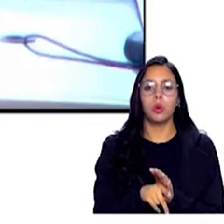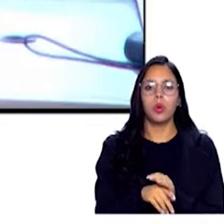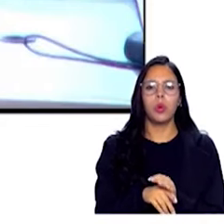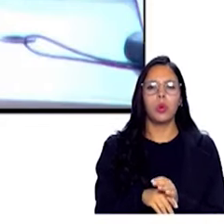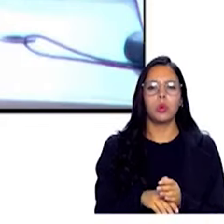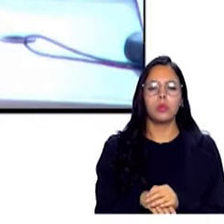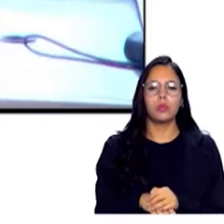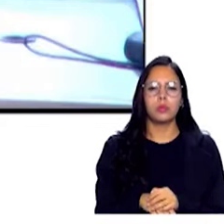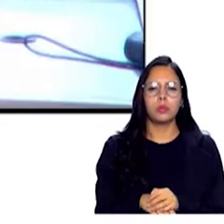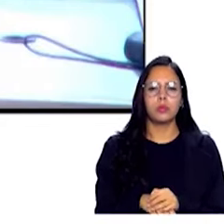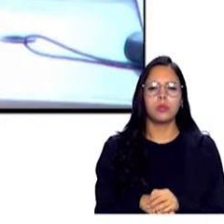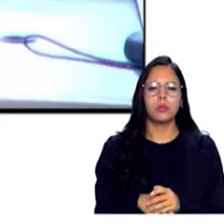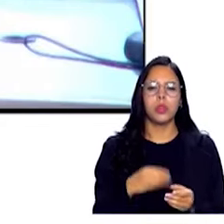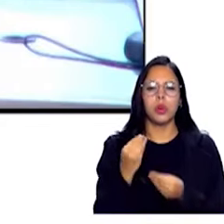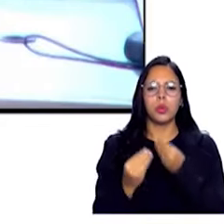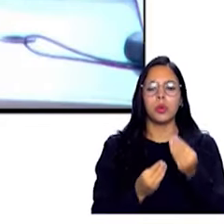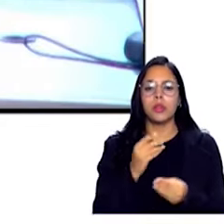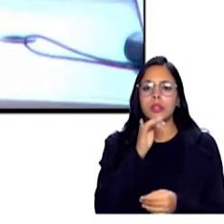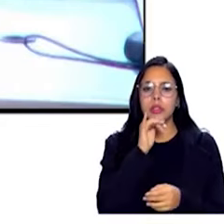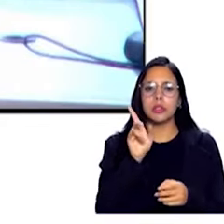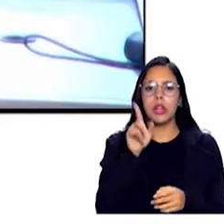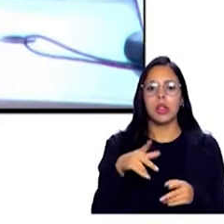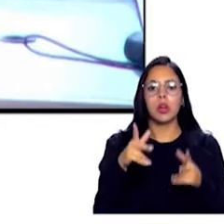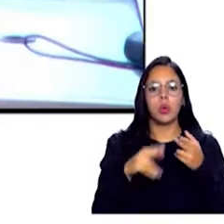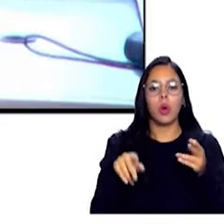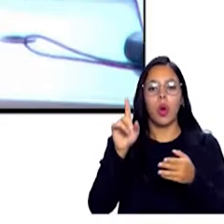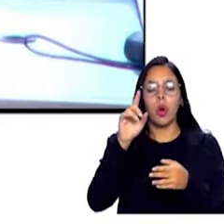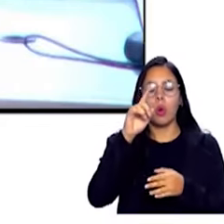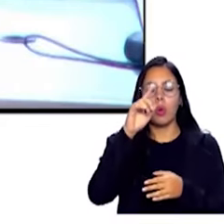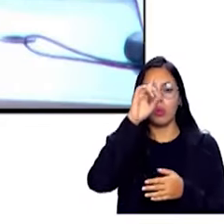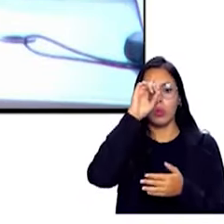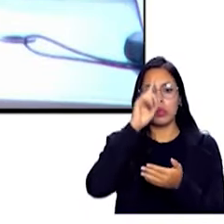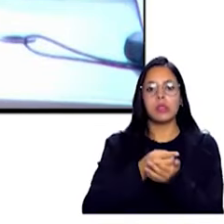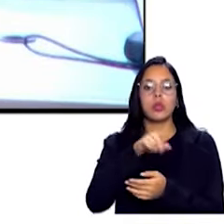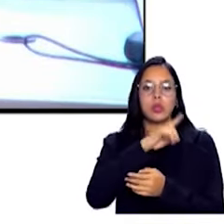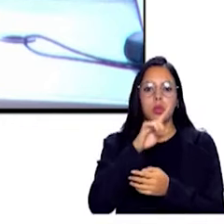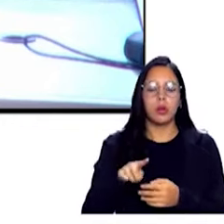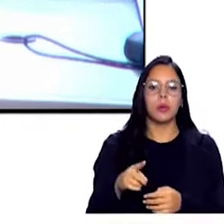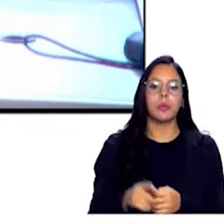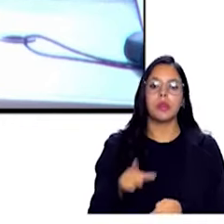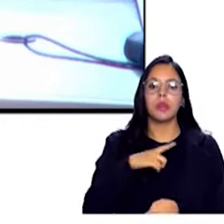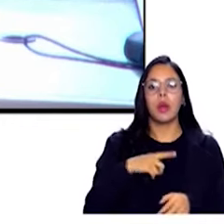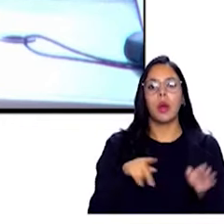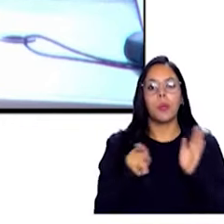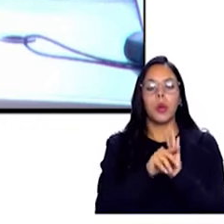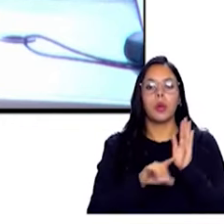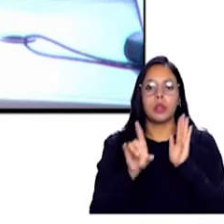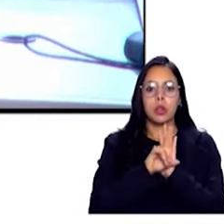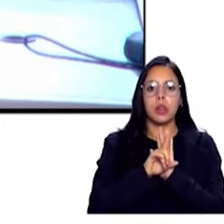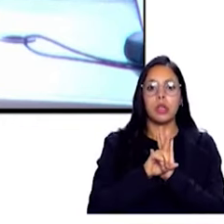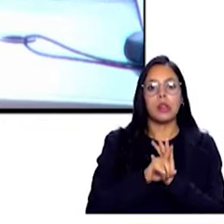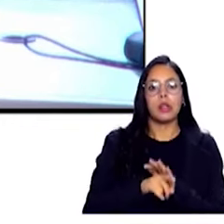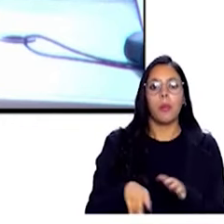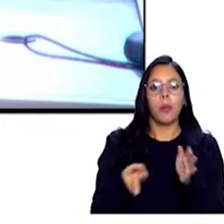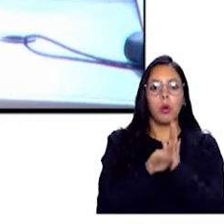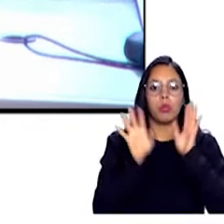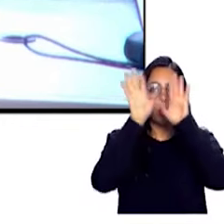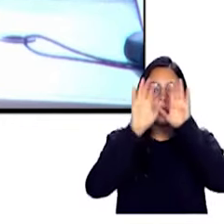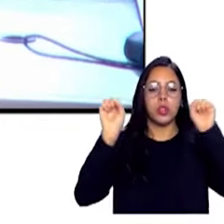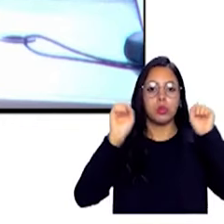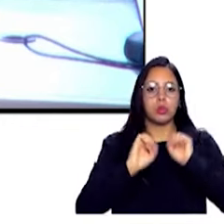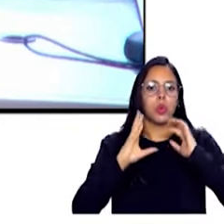l'on souhaite avoir une fonction normative dans tous ces aspects Plus Il va falloir que